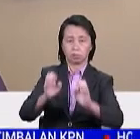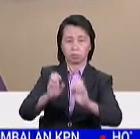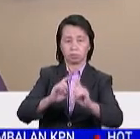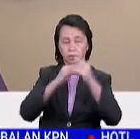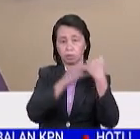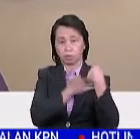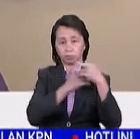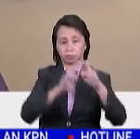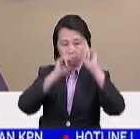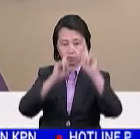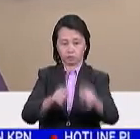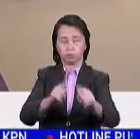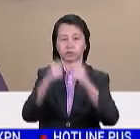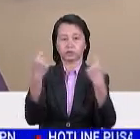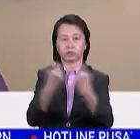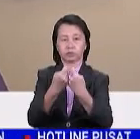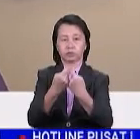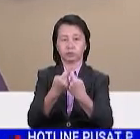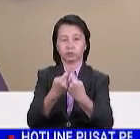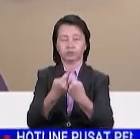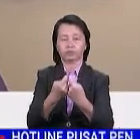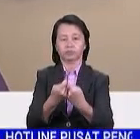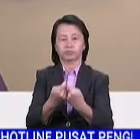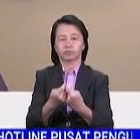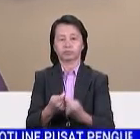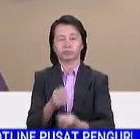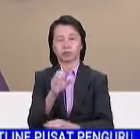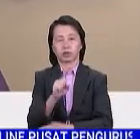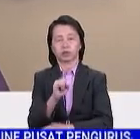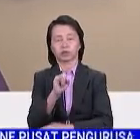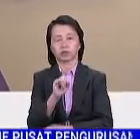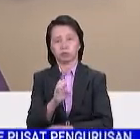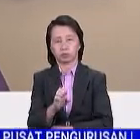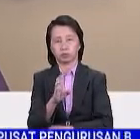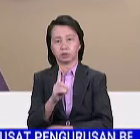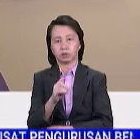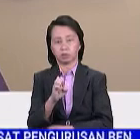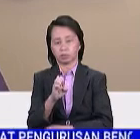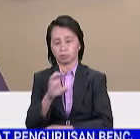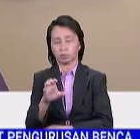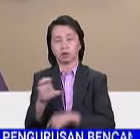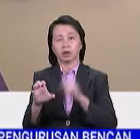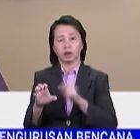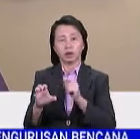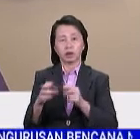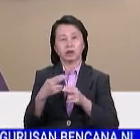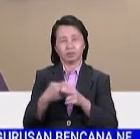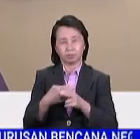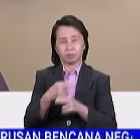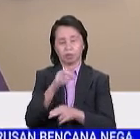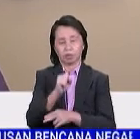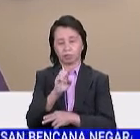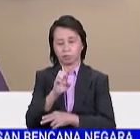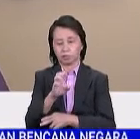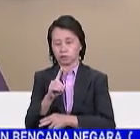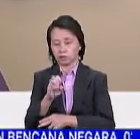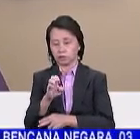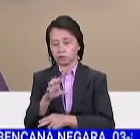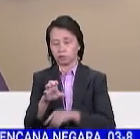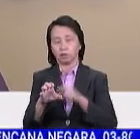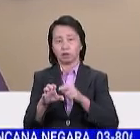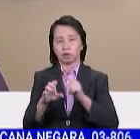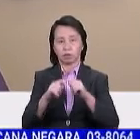Team ataupun singkatannya adalah CDET. CDET ini adalah satu tim yang ditubuhkan